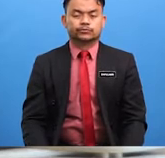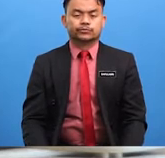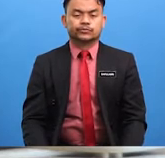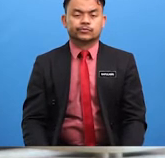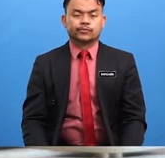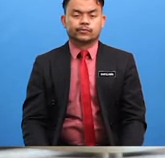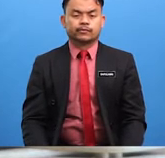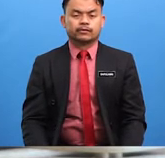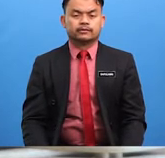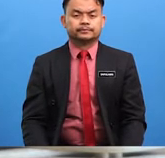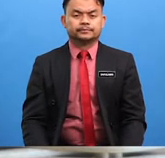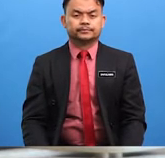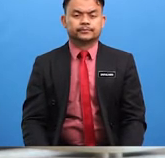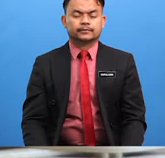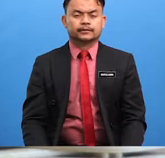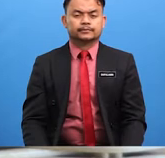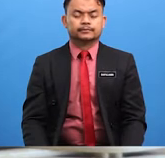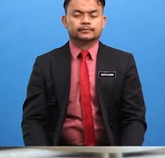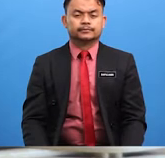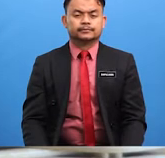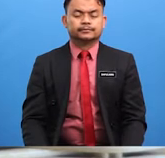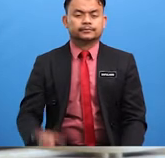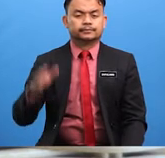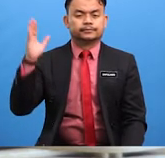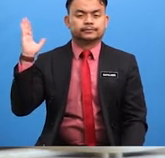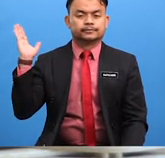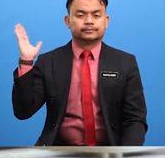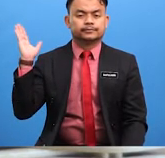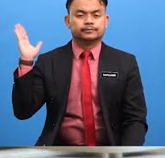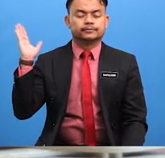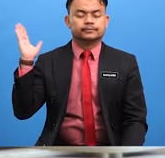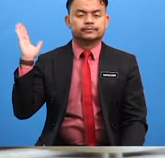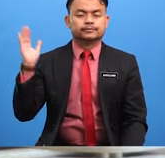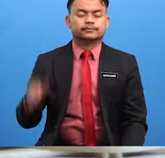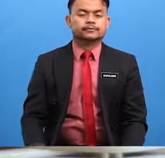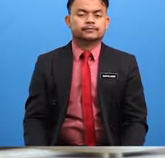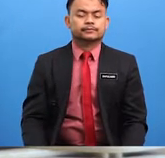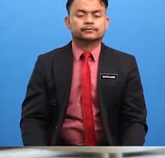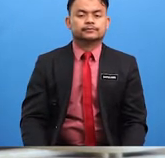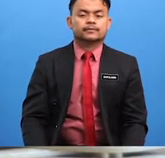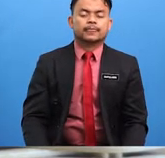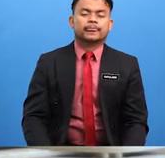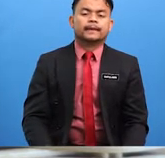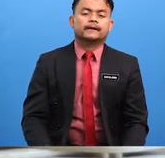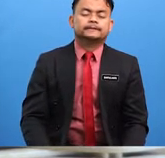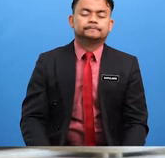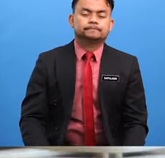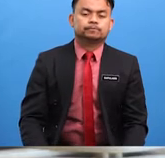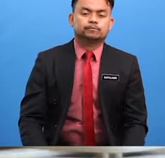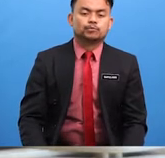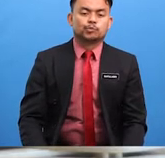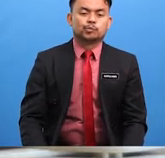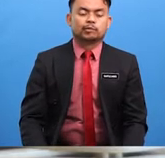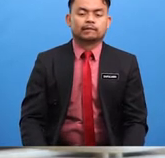rotan menggunakan gunting besi, ragum atau pelayar untuk menggunting rotan, penyucuk ais